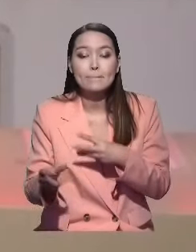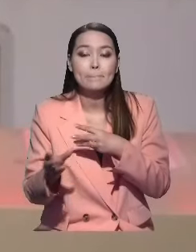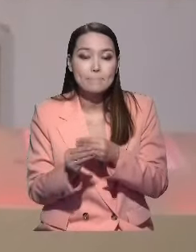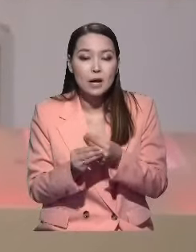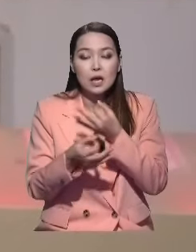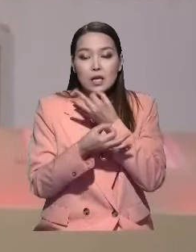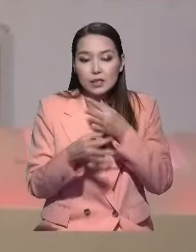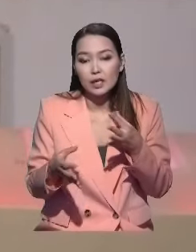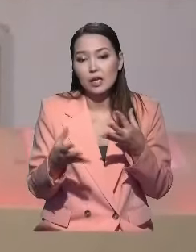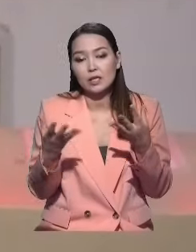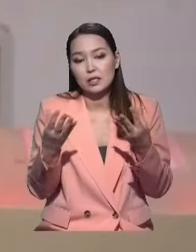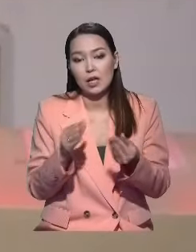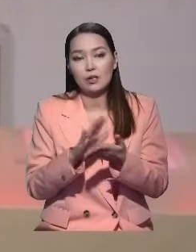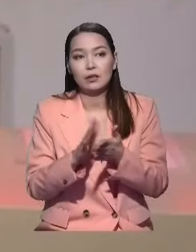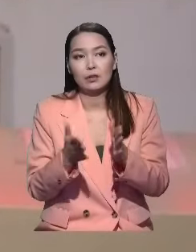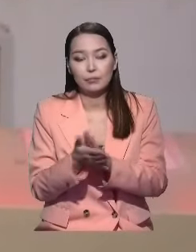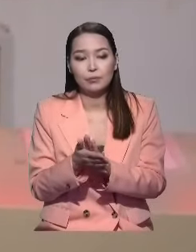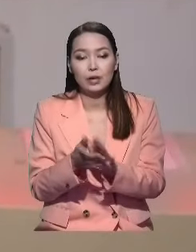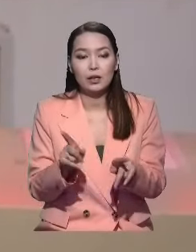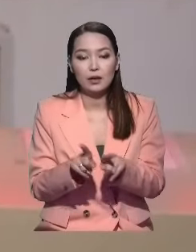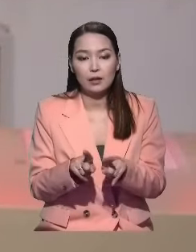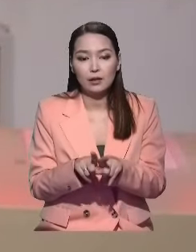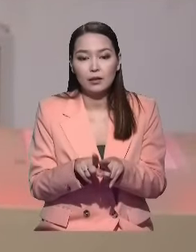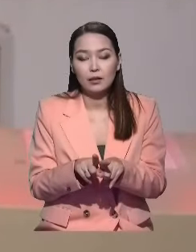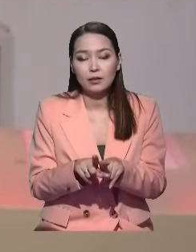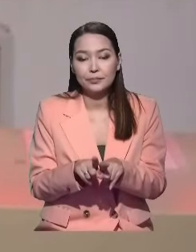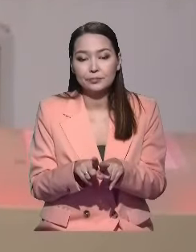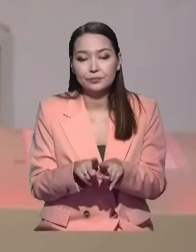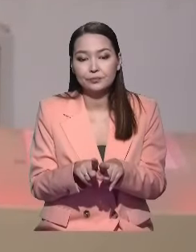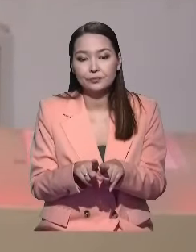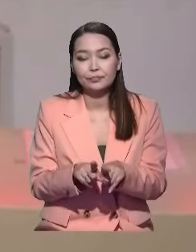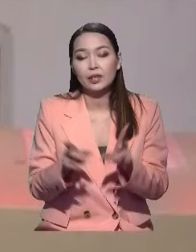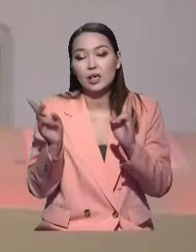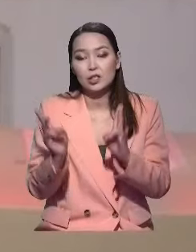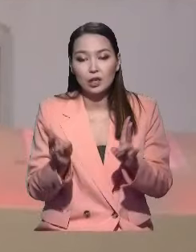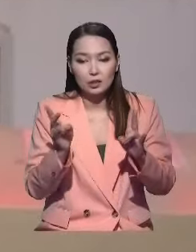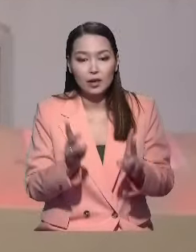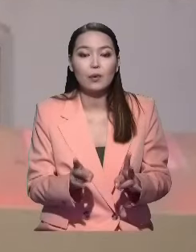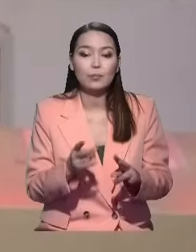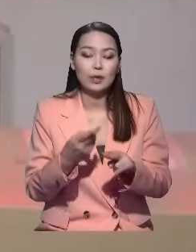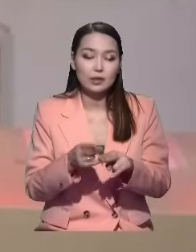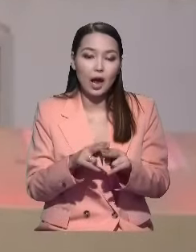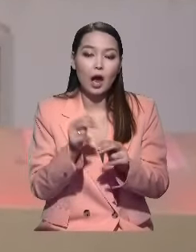кезгерген кеселден, кезгерген зардап шеккен әрбір